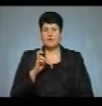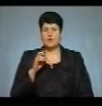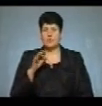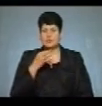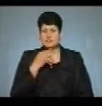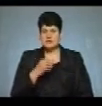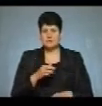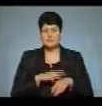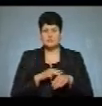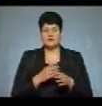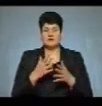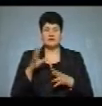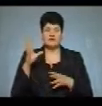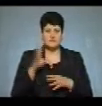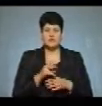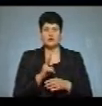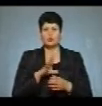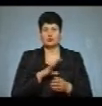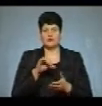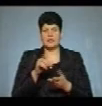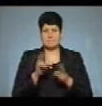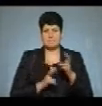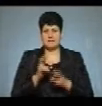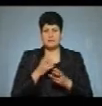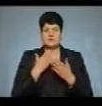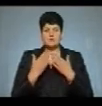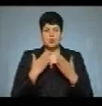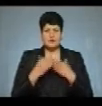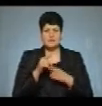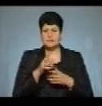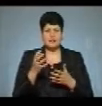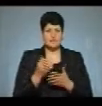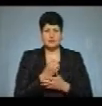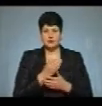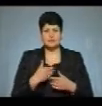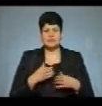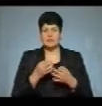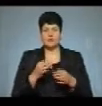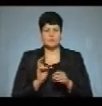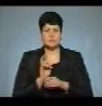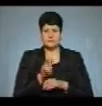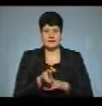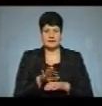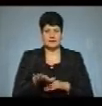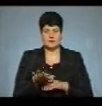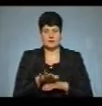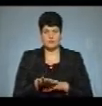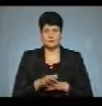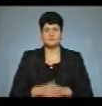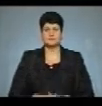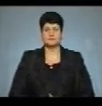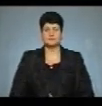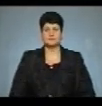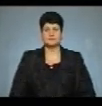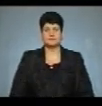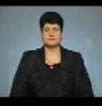правоохоронці встановили особих всіх, хто був на підприємстві. Поспілкуватися із ними не вдалося, бо нас не пропустили на територію. Богдан Боденчук,